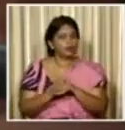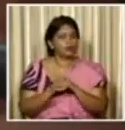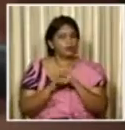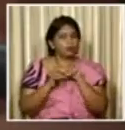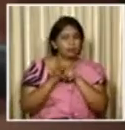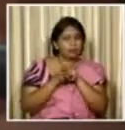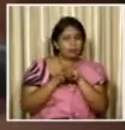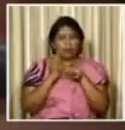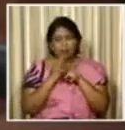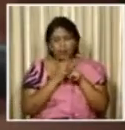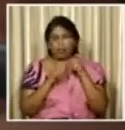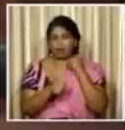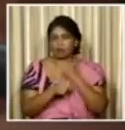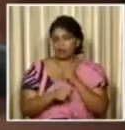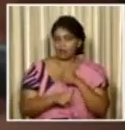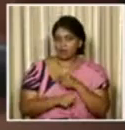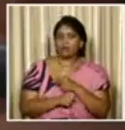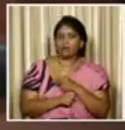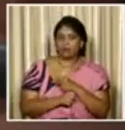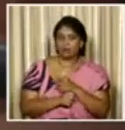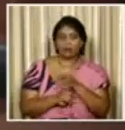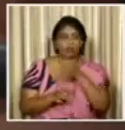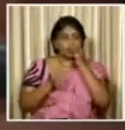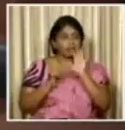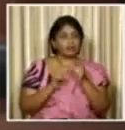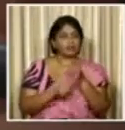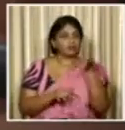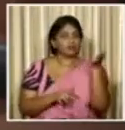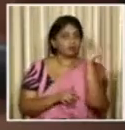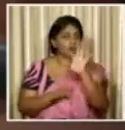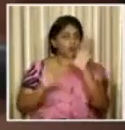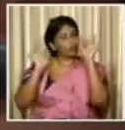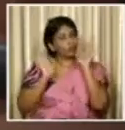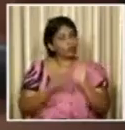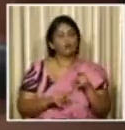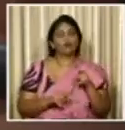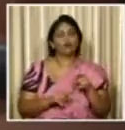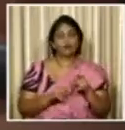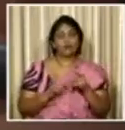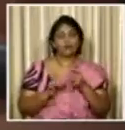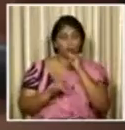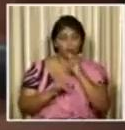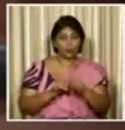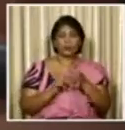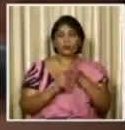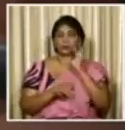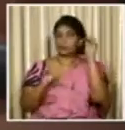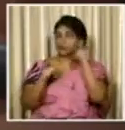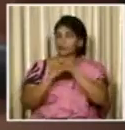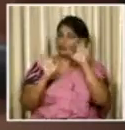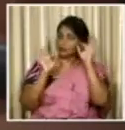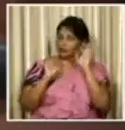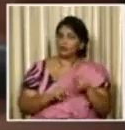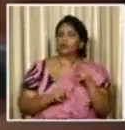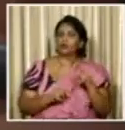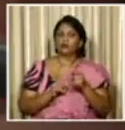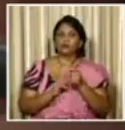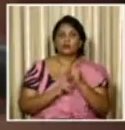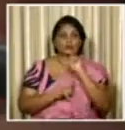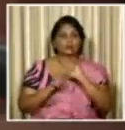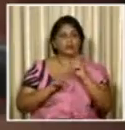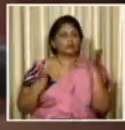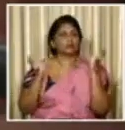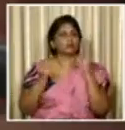හිල්වල රින්ගට පටන් ගත්ත ආණ්ඩුව නිශ්චිත සභාපතිවරේ පත් දොකොට නිශ්චිත සභාපතිවරේ පත් නොකොට සභාව රැස්